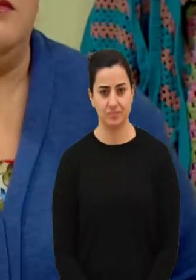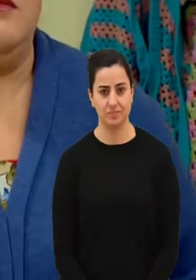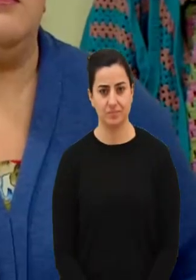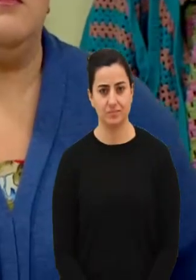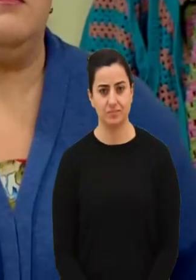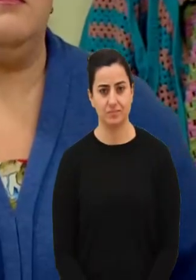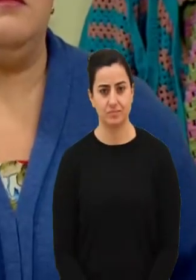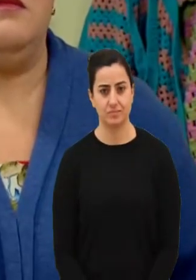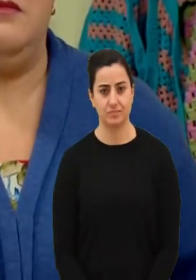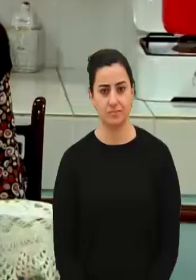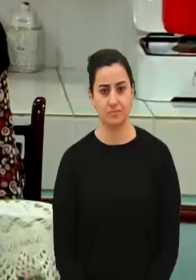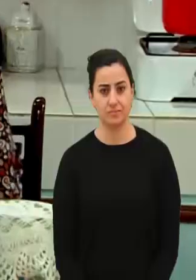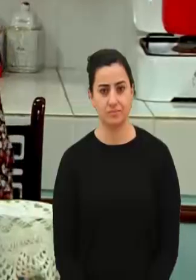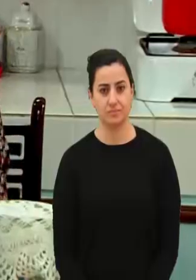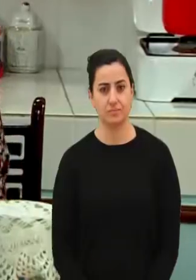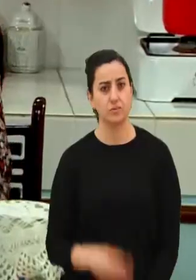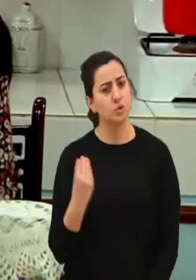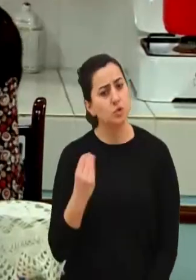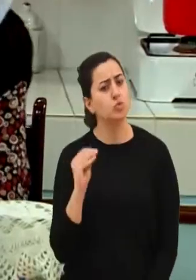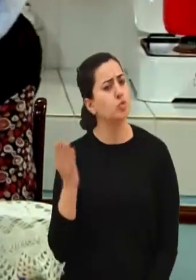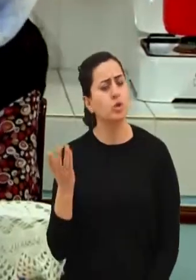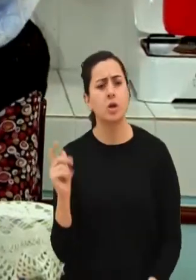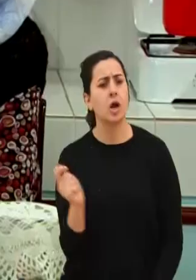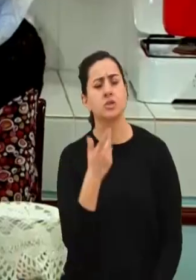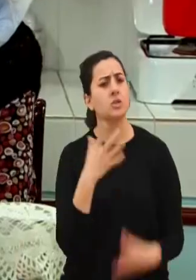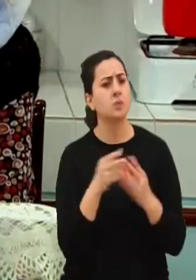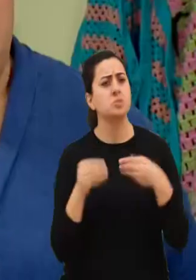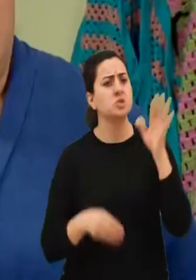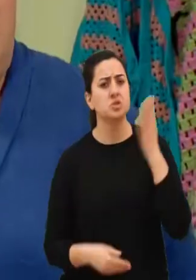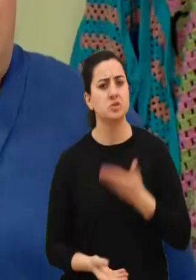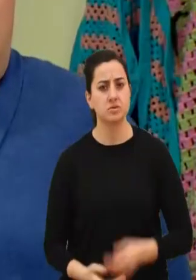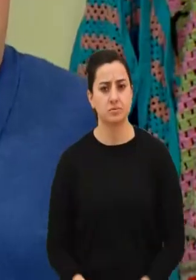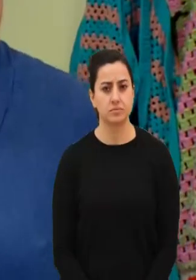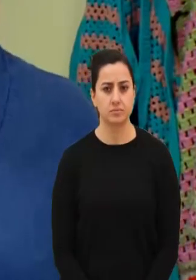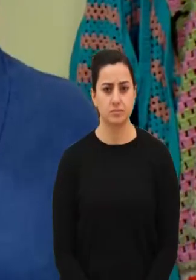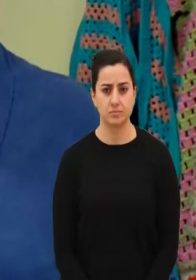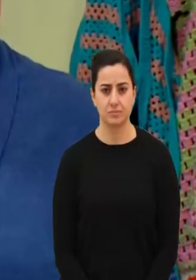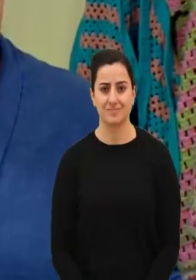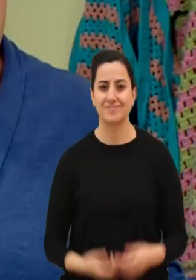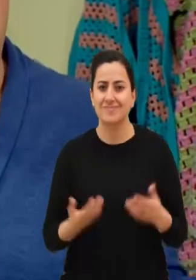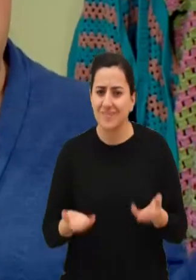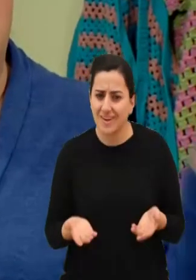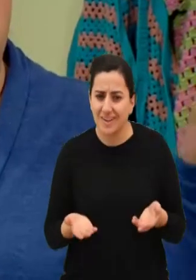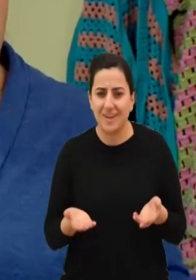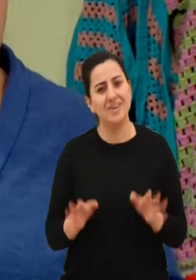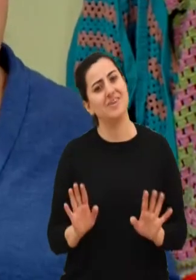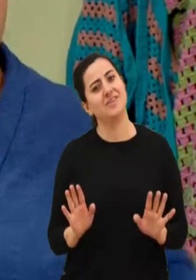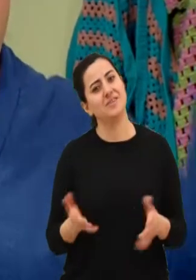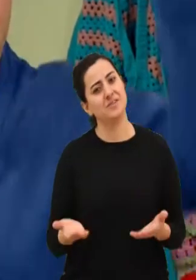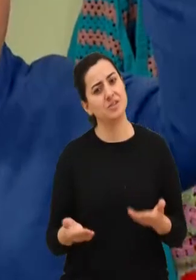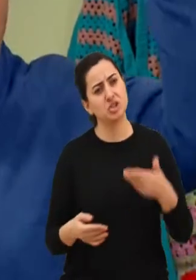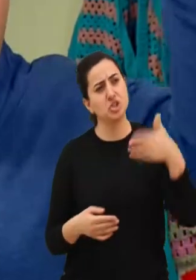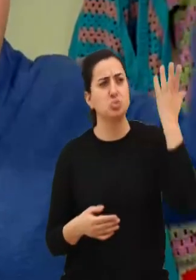İsla çocuk idi. Bilmem ne oldu, kaçtı o çocuk buradan. Canım dedi, yani Allah